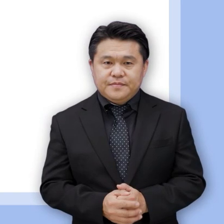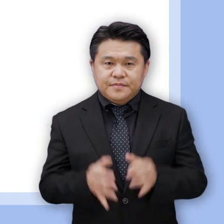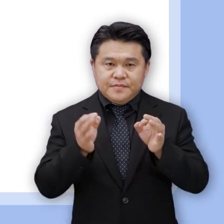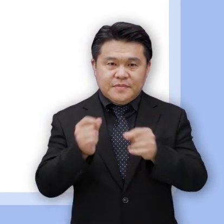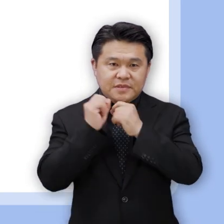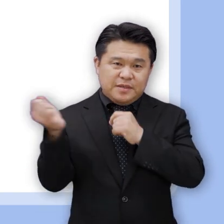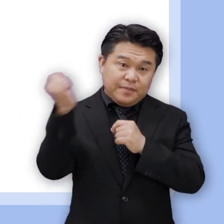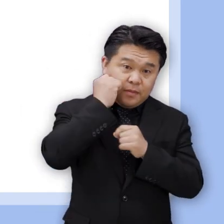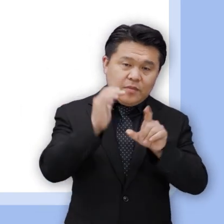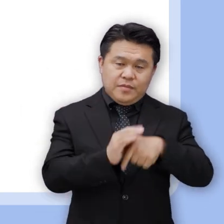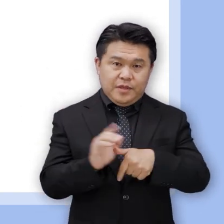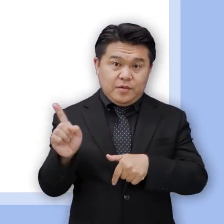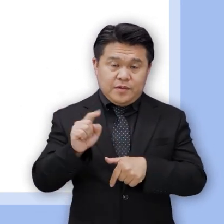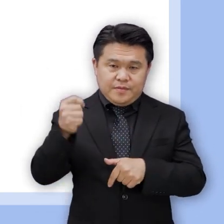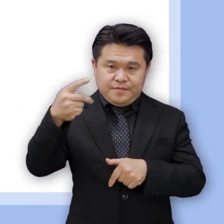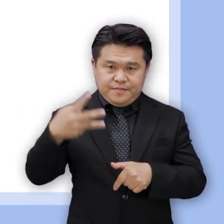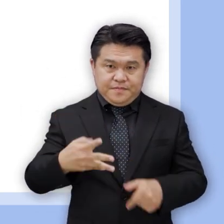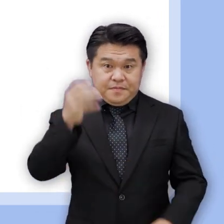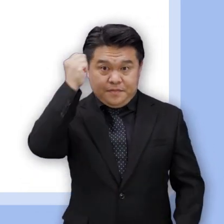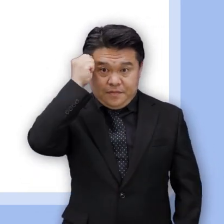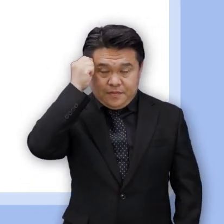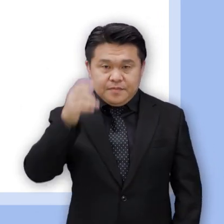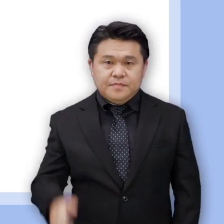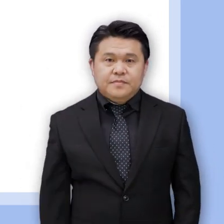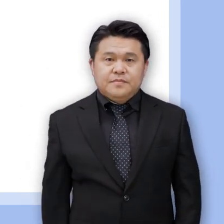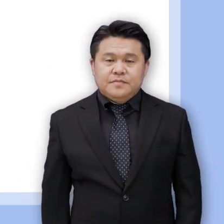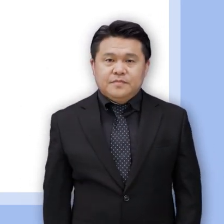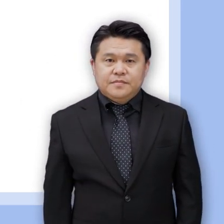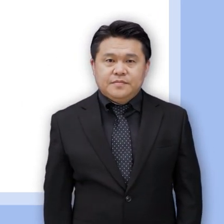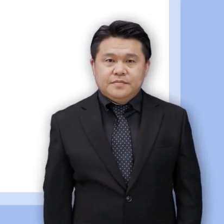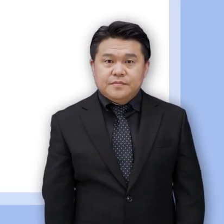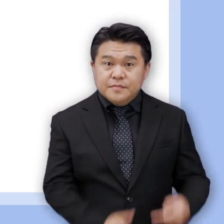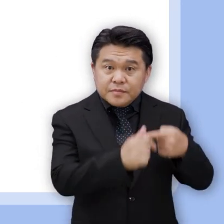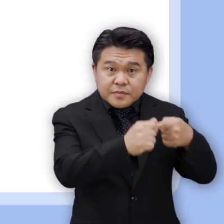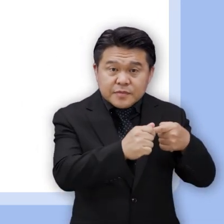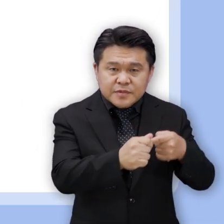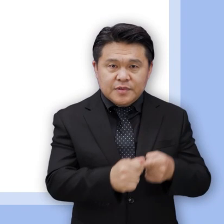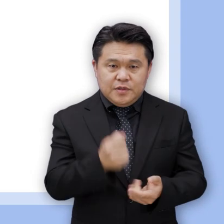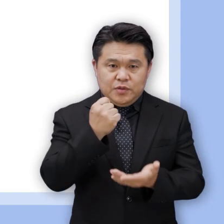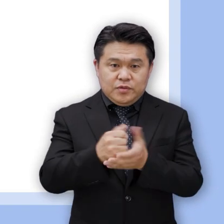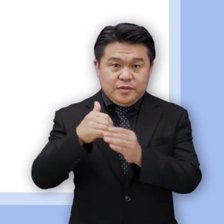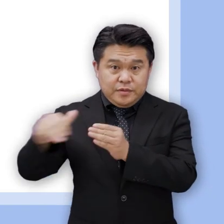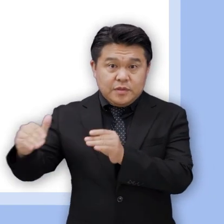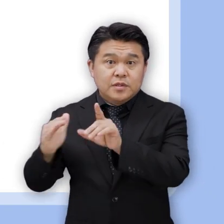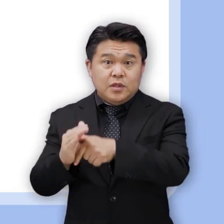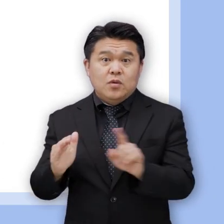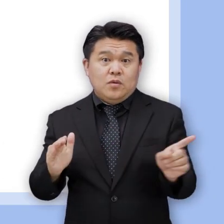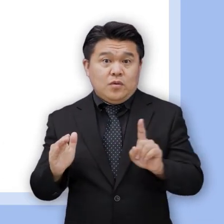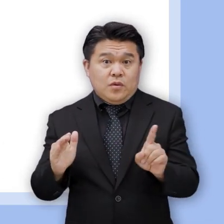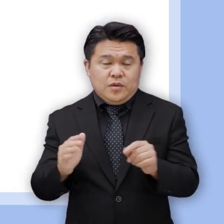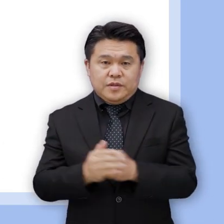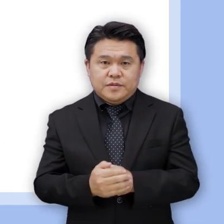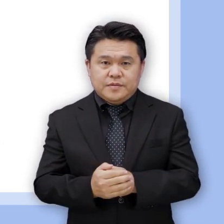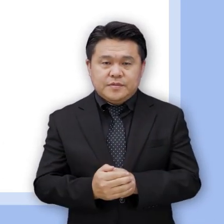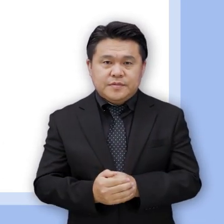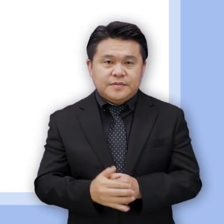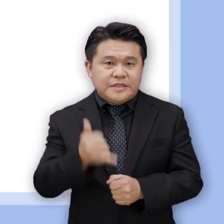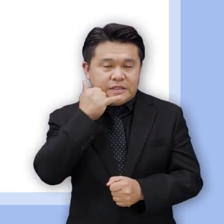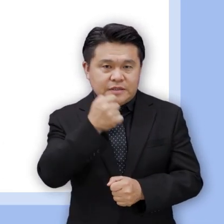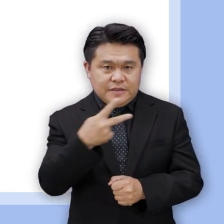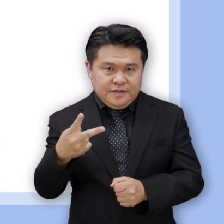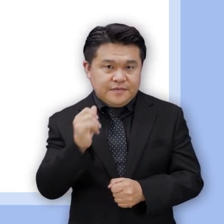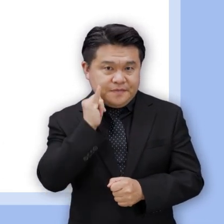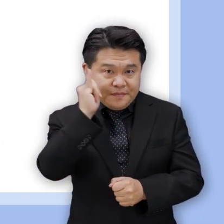금융사기 피해를 당했다면 아래 4가지를 꼭 기억하세요. 범죄자가 요청한 계좌로 송금 이체한 경우